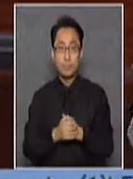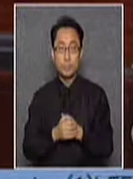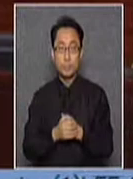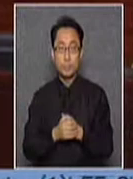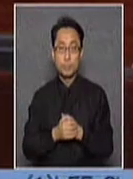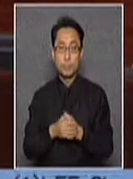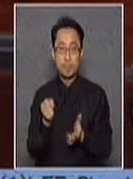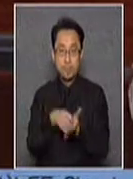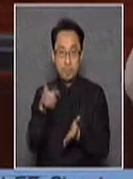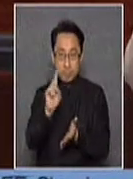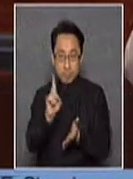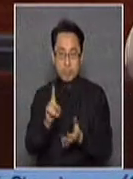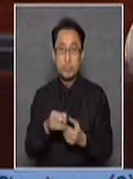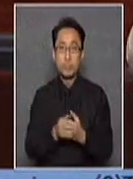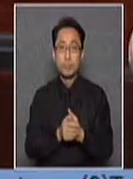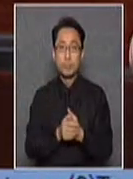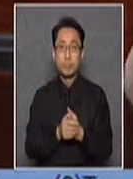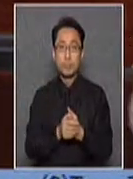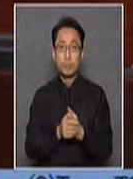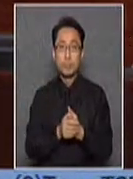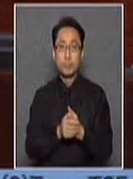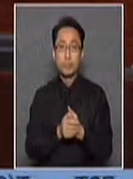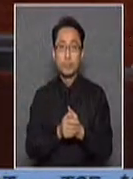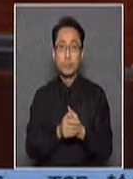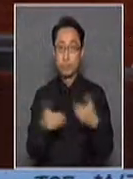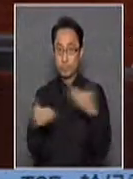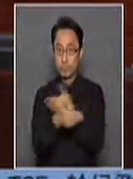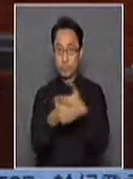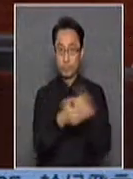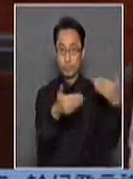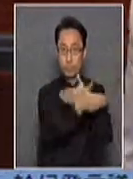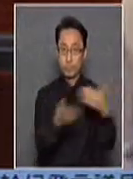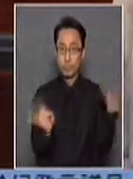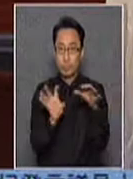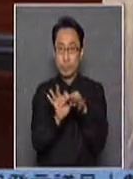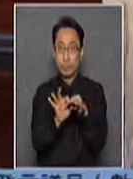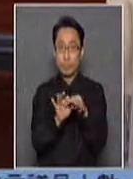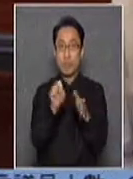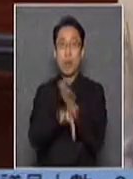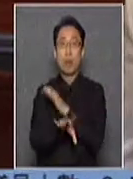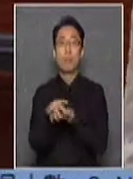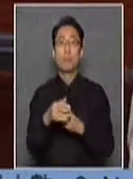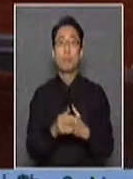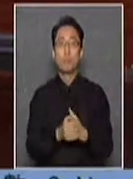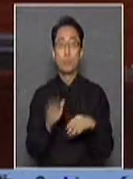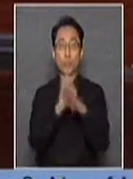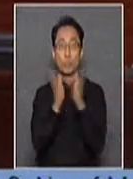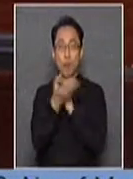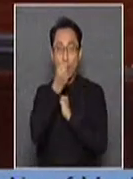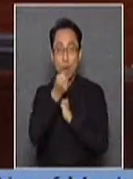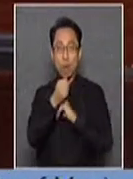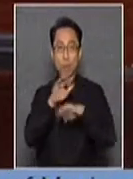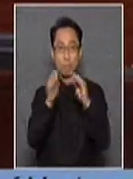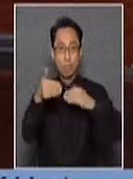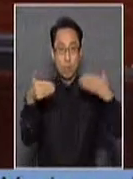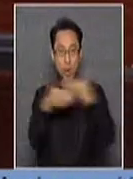咧，就係呢個嘅接駁方面嘅失誤。嗱，你睇翻成個香港整體嘅交通咧，係好奇